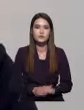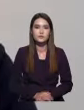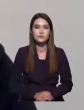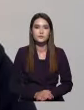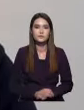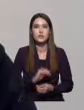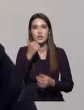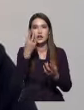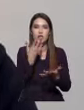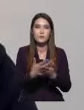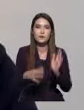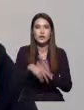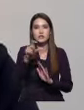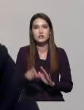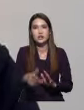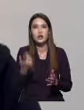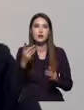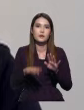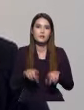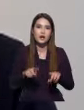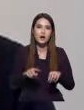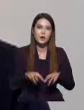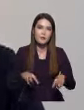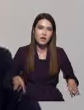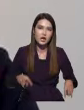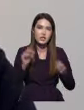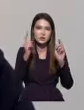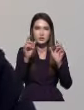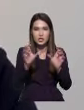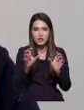депутат бір мәжіліс бір заңды қабылдаса,